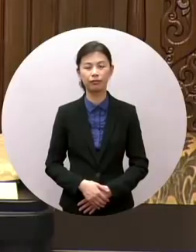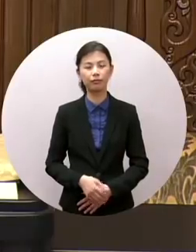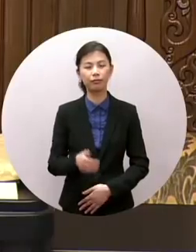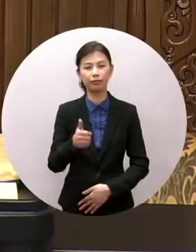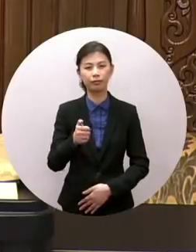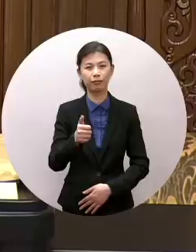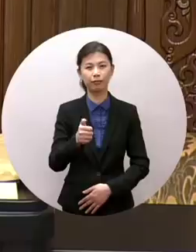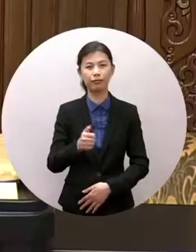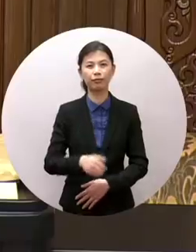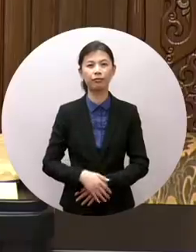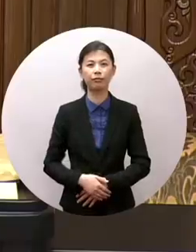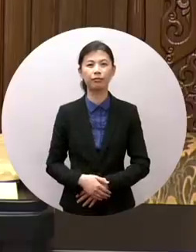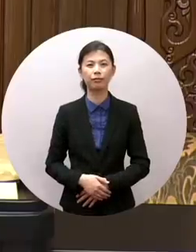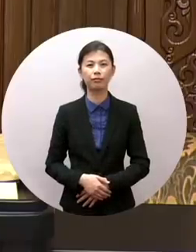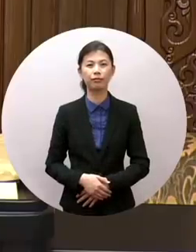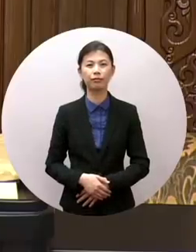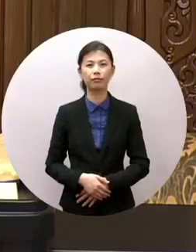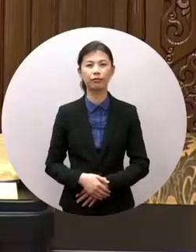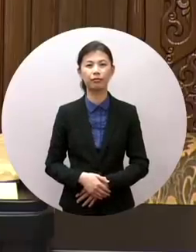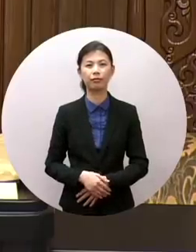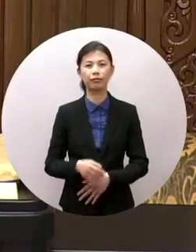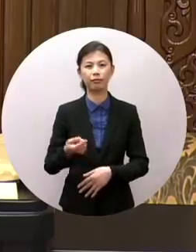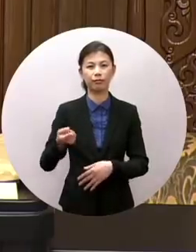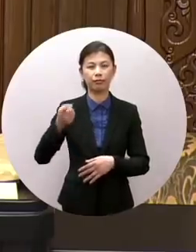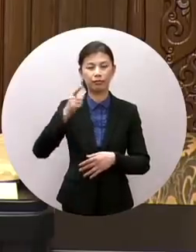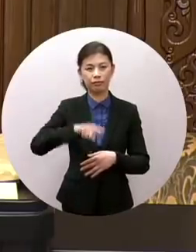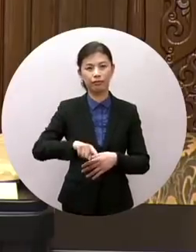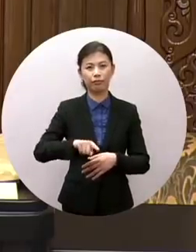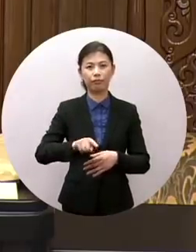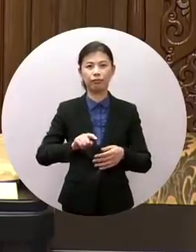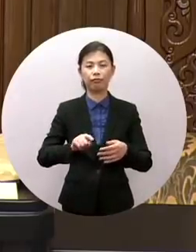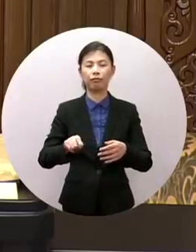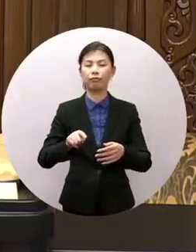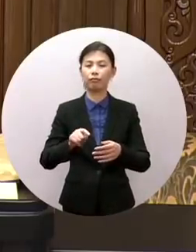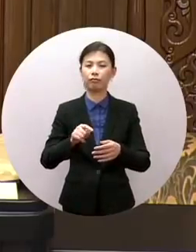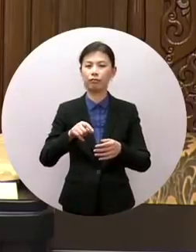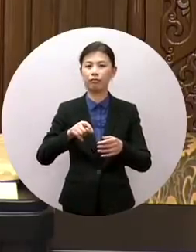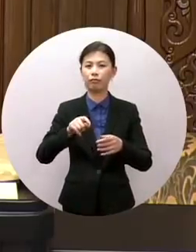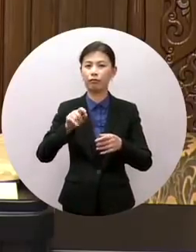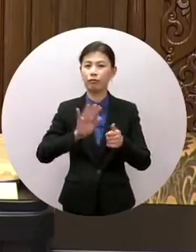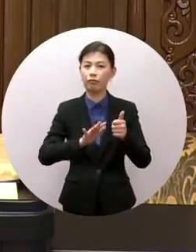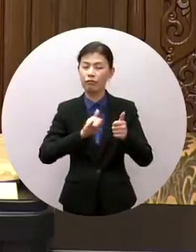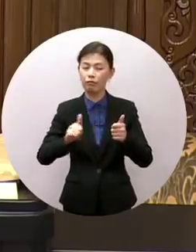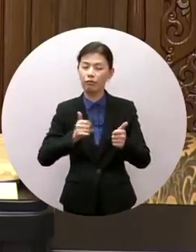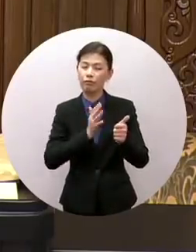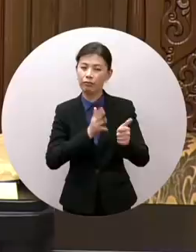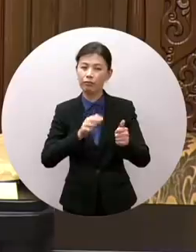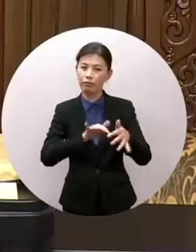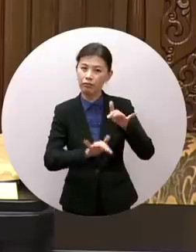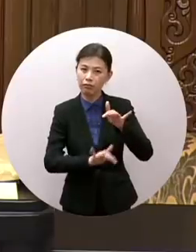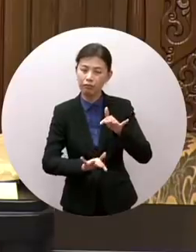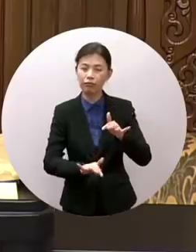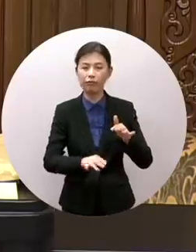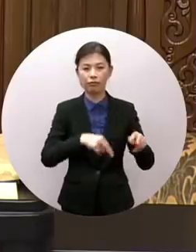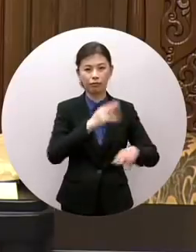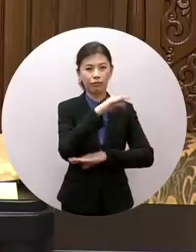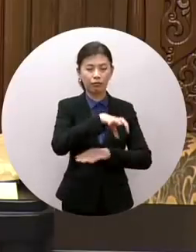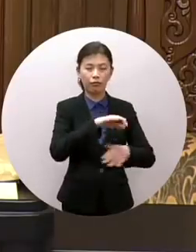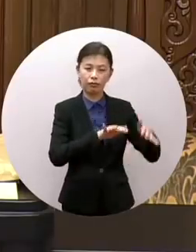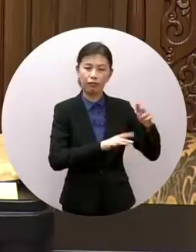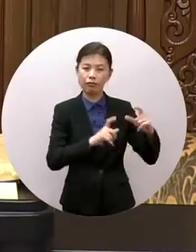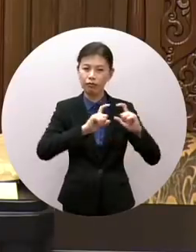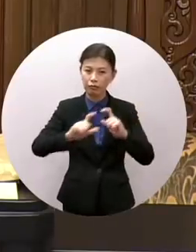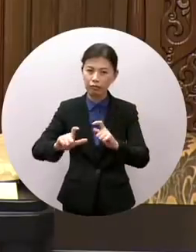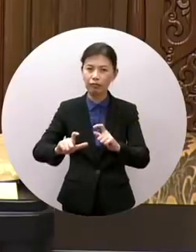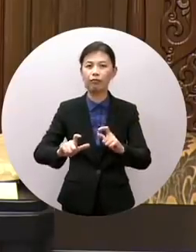谢谢。江永昌委员之质询已书面提出，请行政院书面答复，并列入记